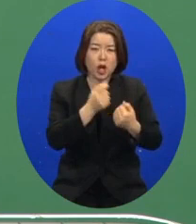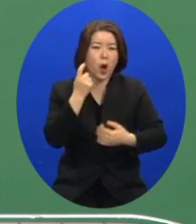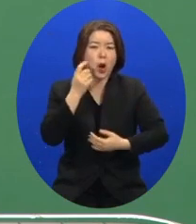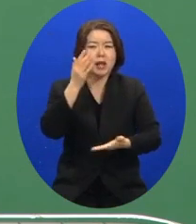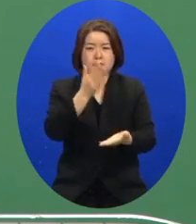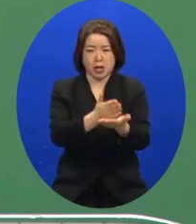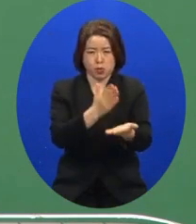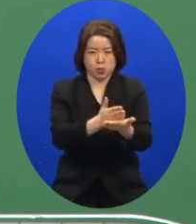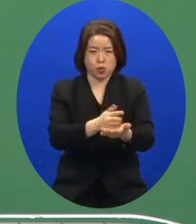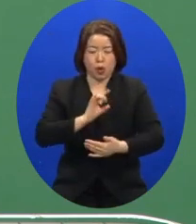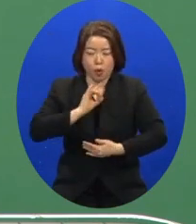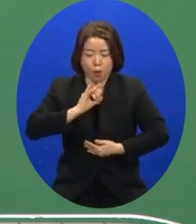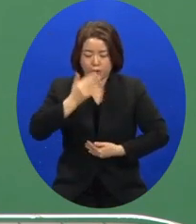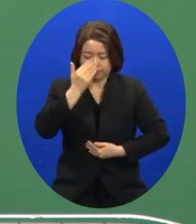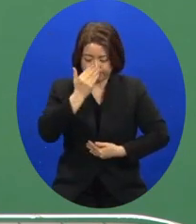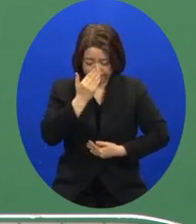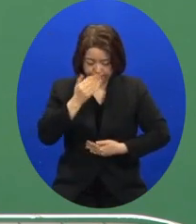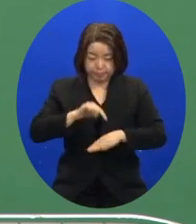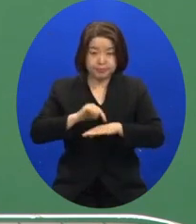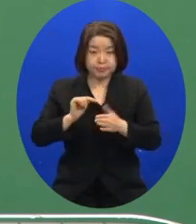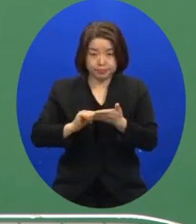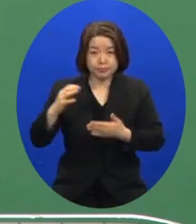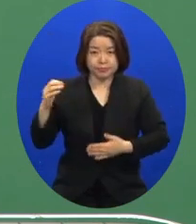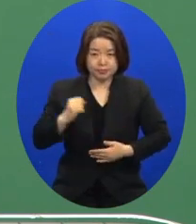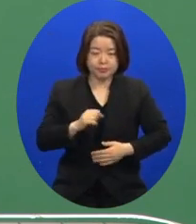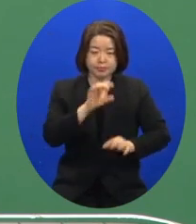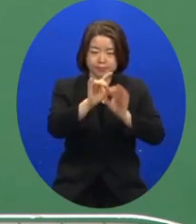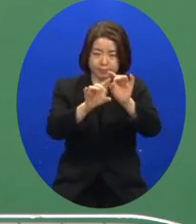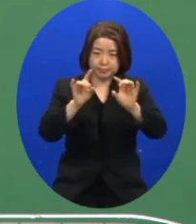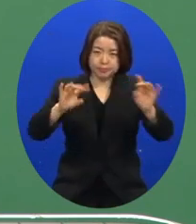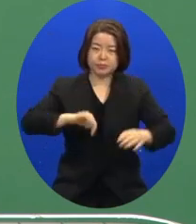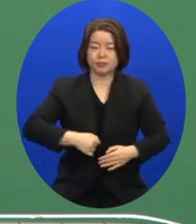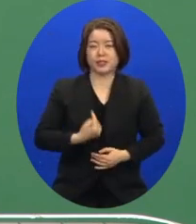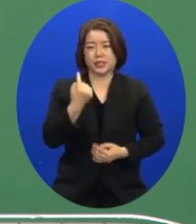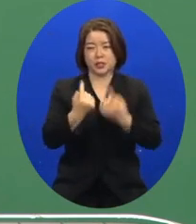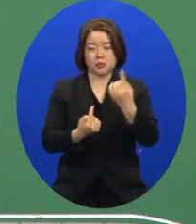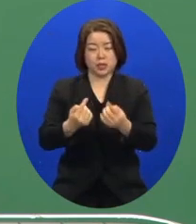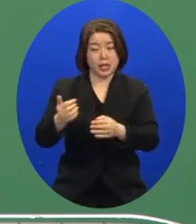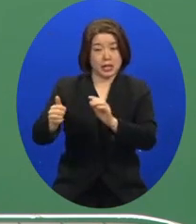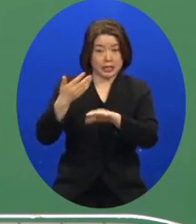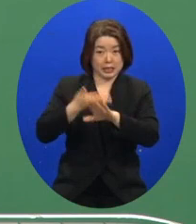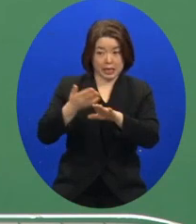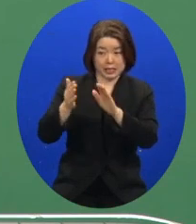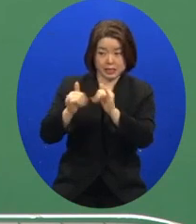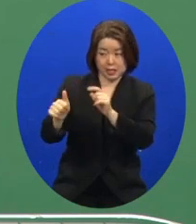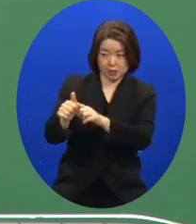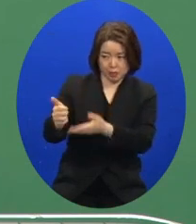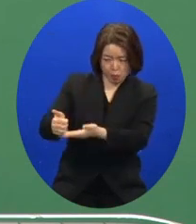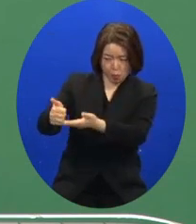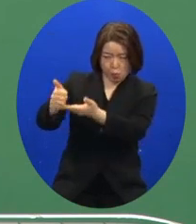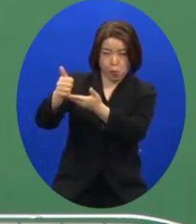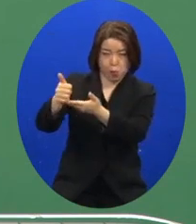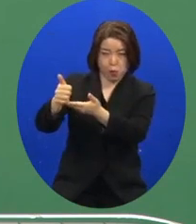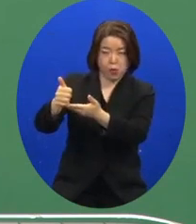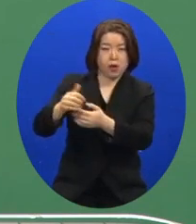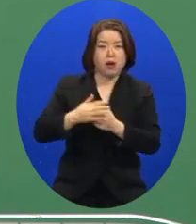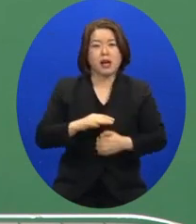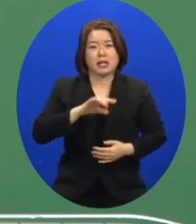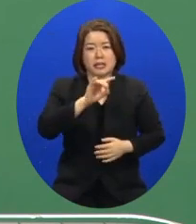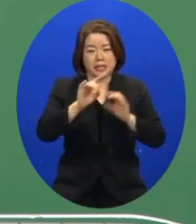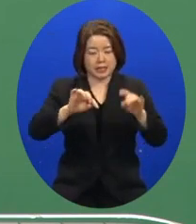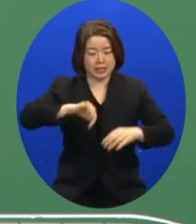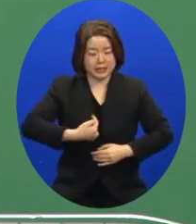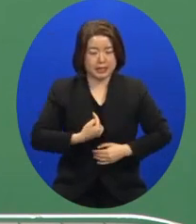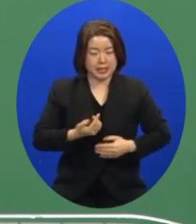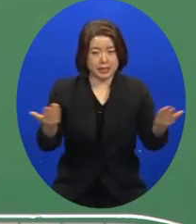말고 오직 겸손한 마음으로 각각 자기보다 남을 낮게 여기고 각각 자기 일을 돌볼 뿐더러